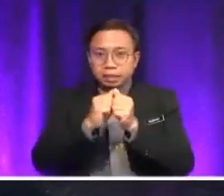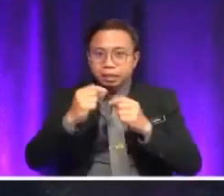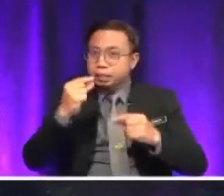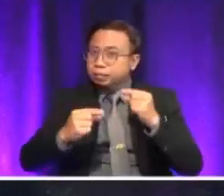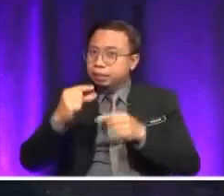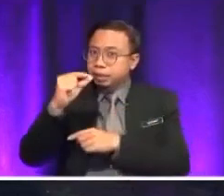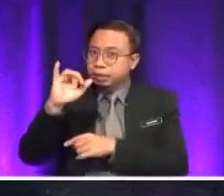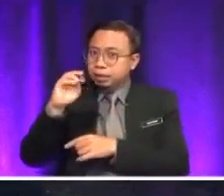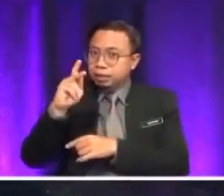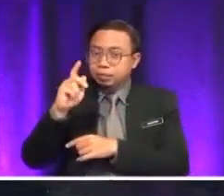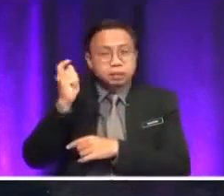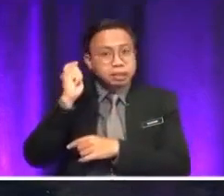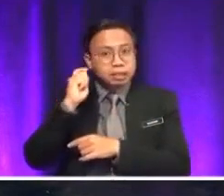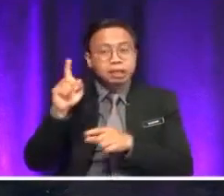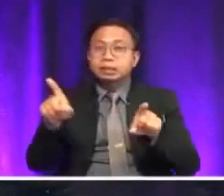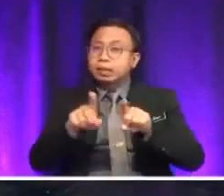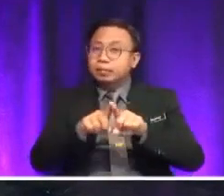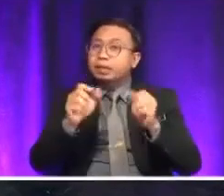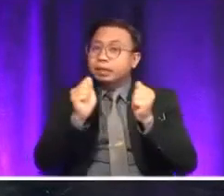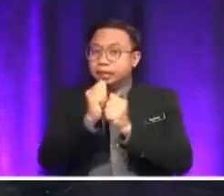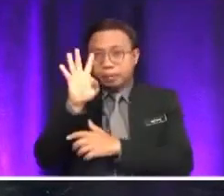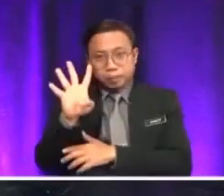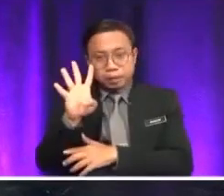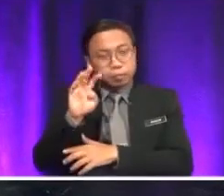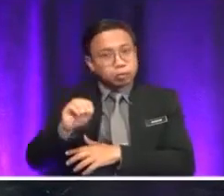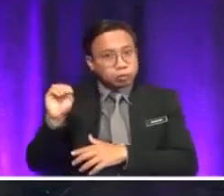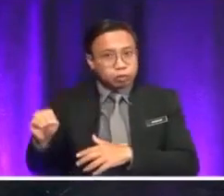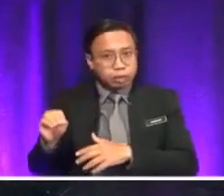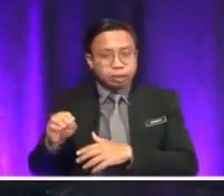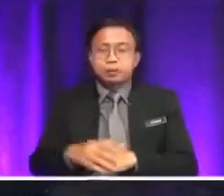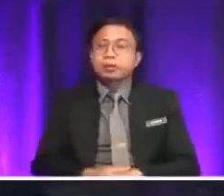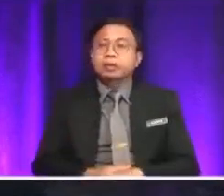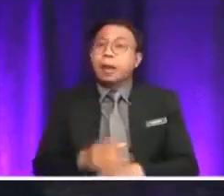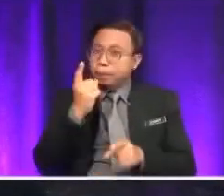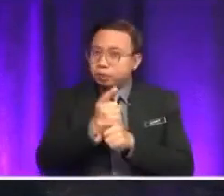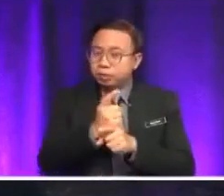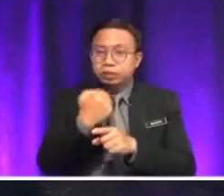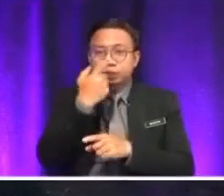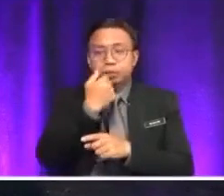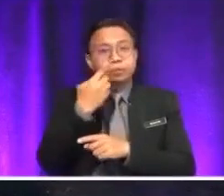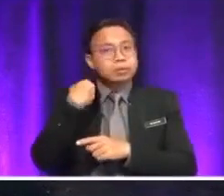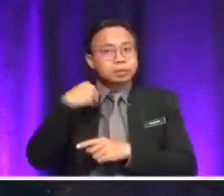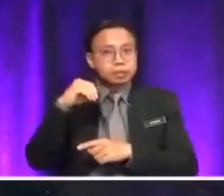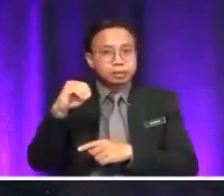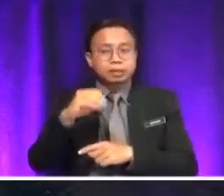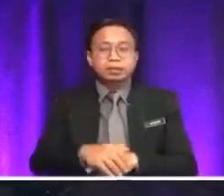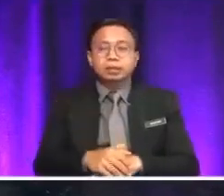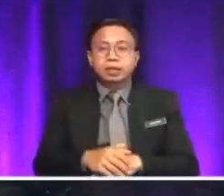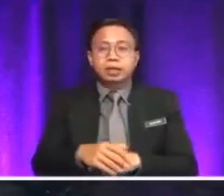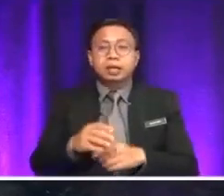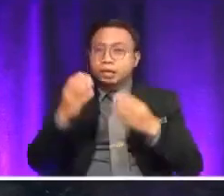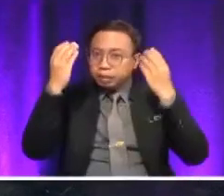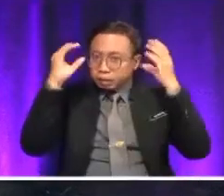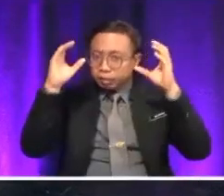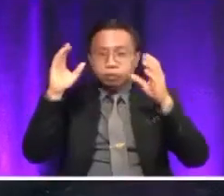katanya kita juga akan bersama dengan 4 orang anak-anak murid. Cikgu, betul? Ya, betul. Siapakah mereka? Silakan. Okey, mari saya perkenalkan.